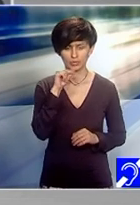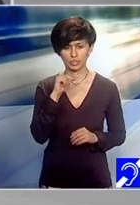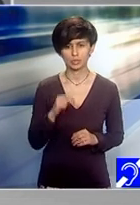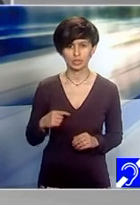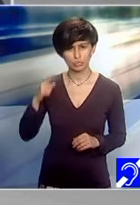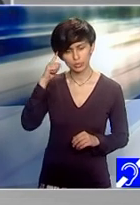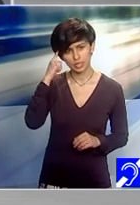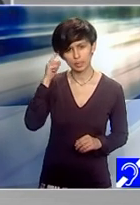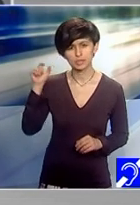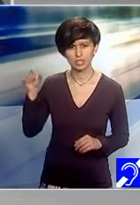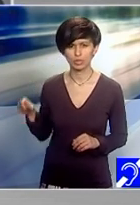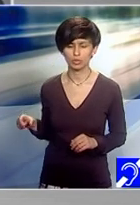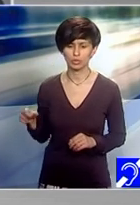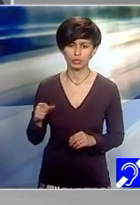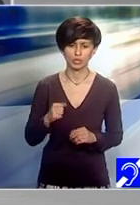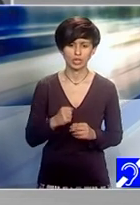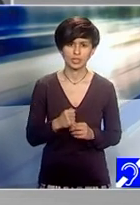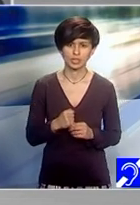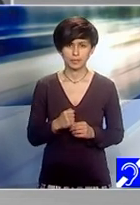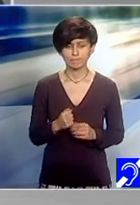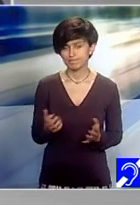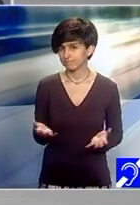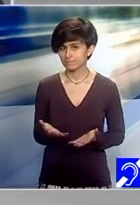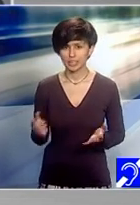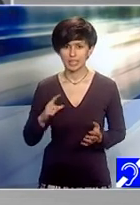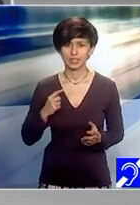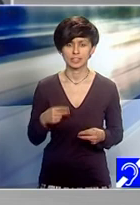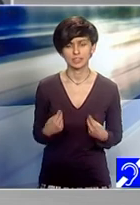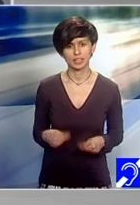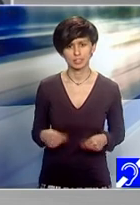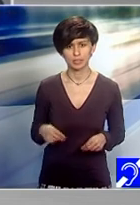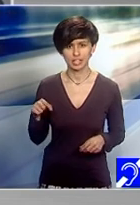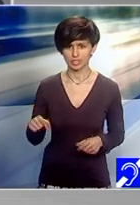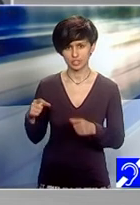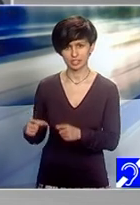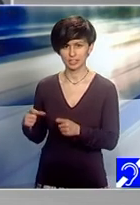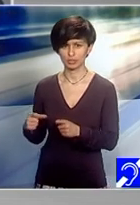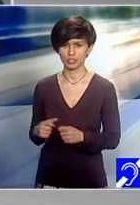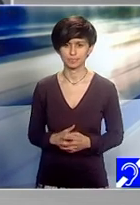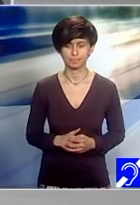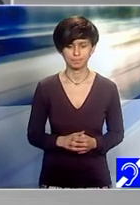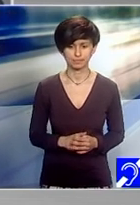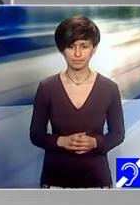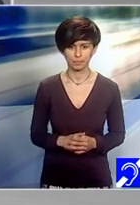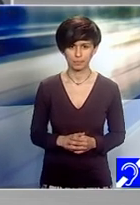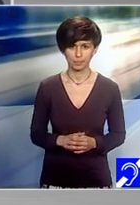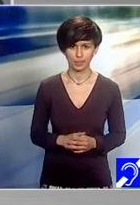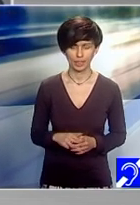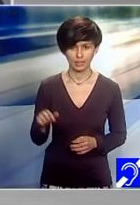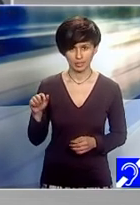român, care este explicația acestei situații. În primul rând, dânsul a făcut